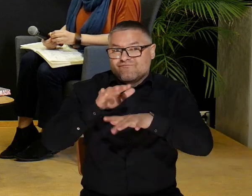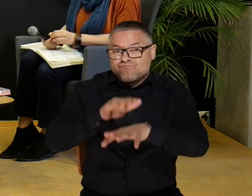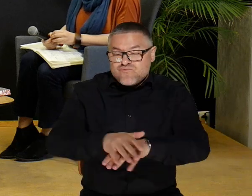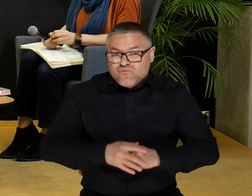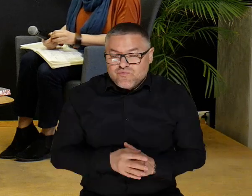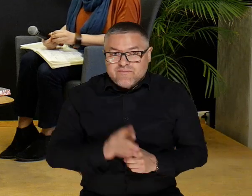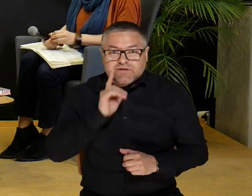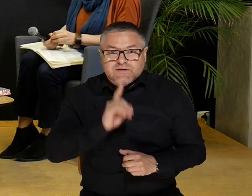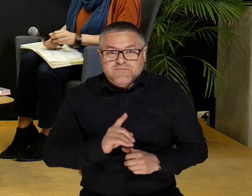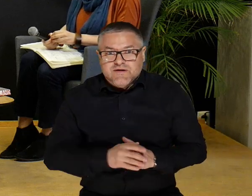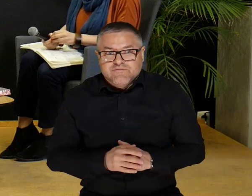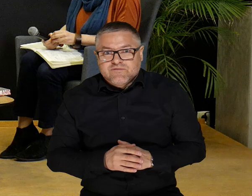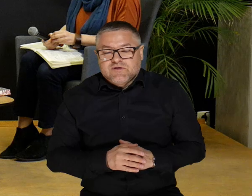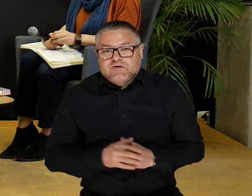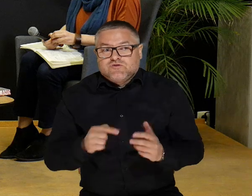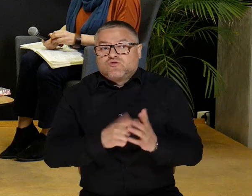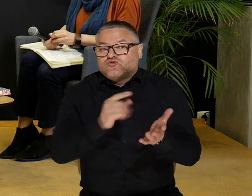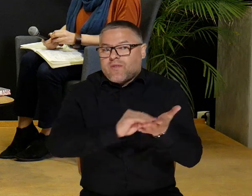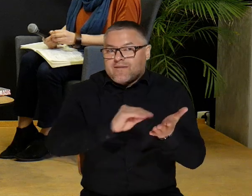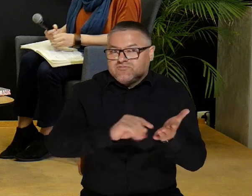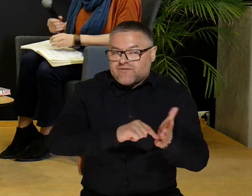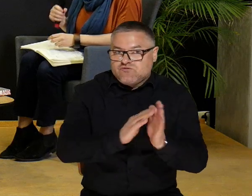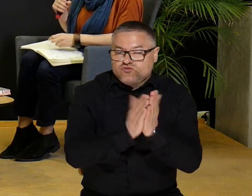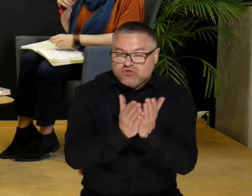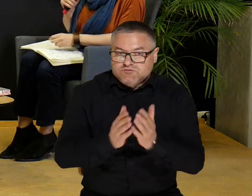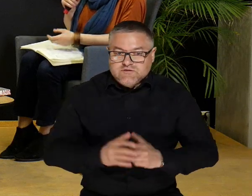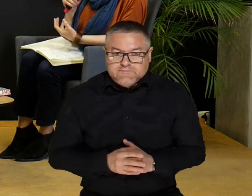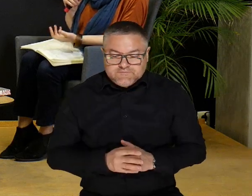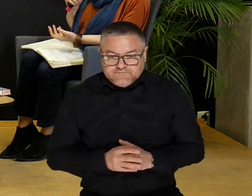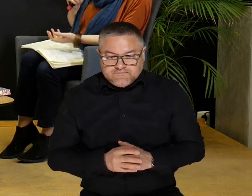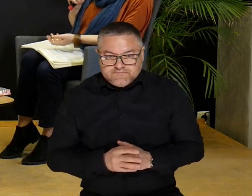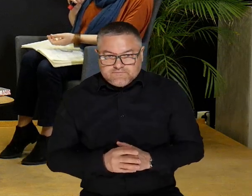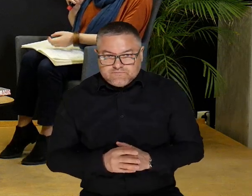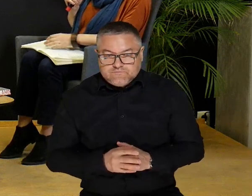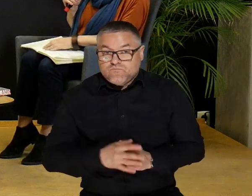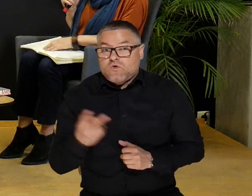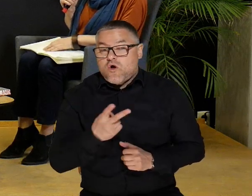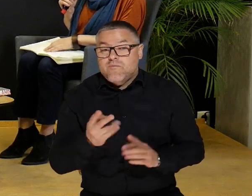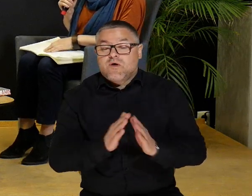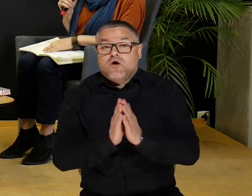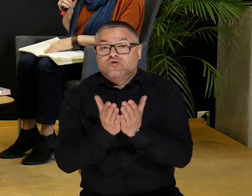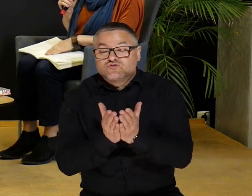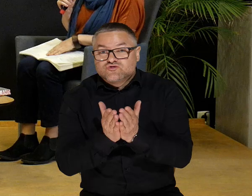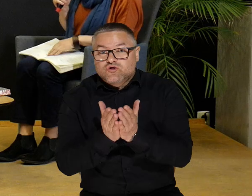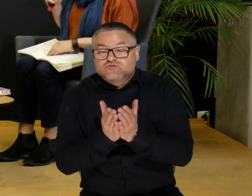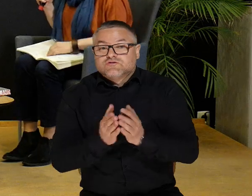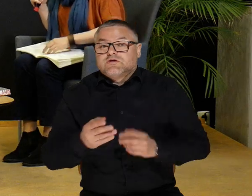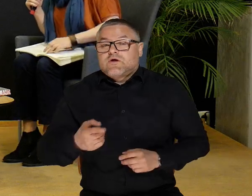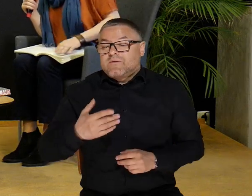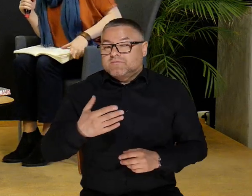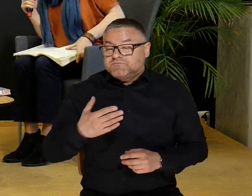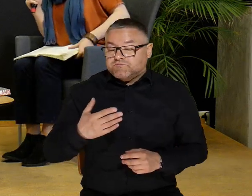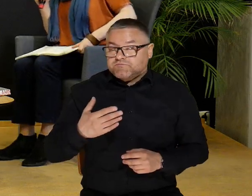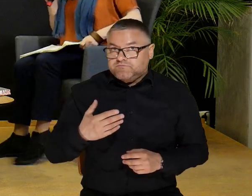się, na to, co w tej książce jest po prostu. Tak? Obie te książki jakby nie dosyć, że mówią